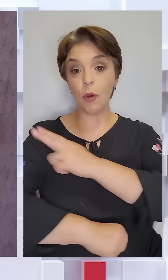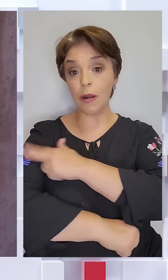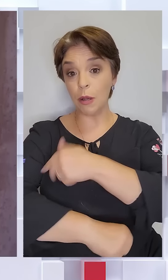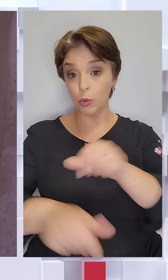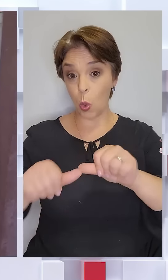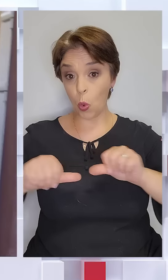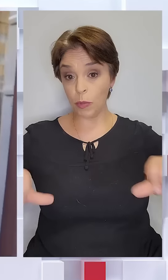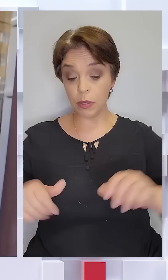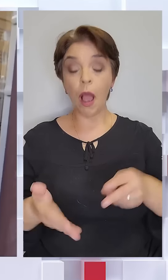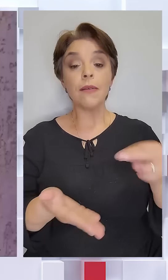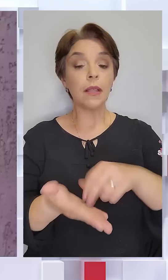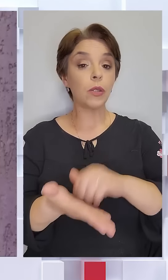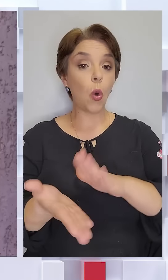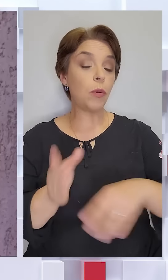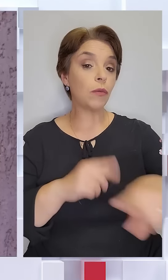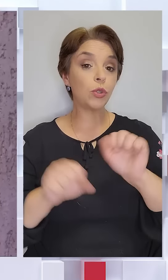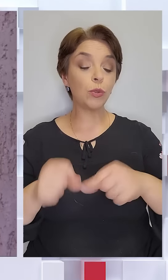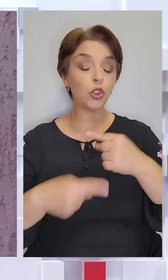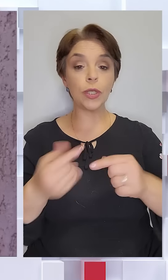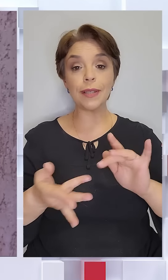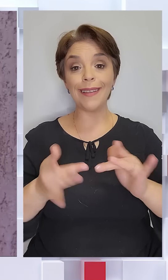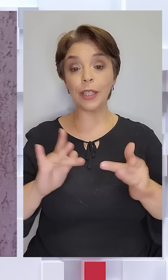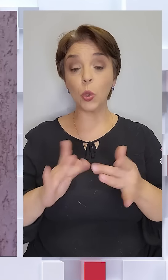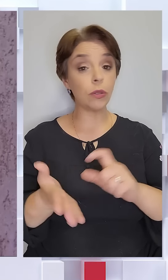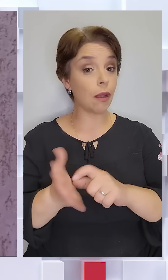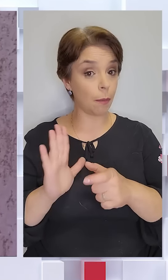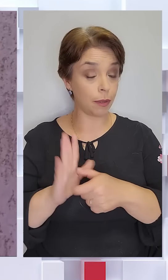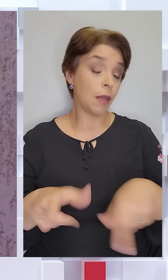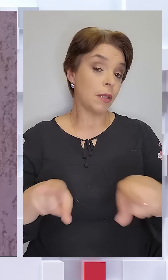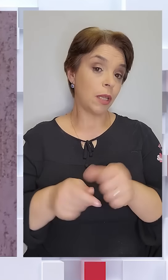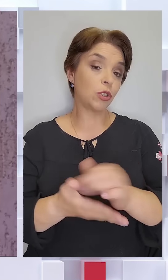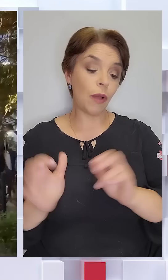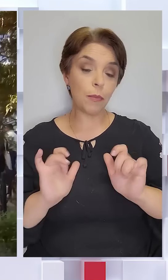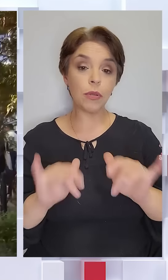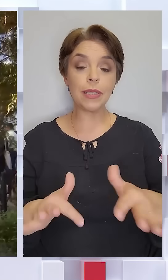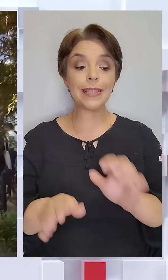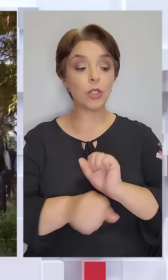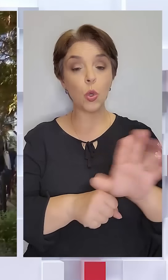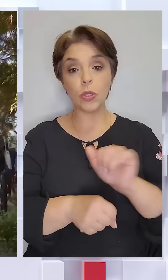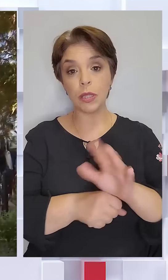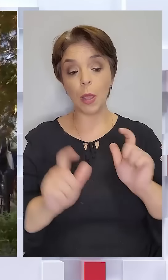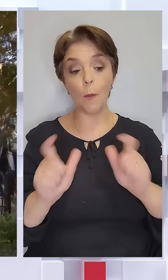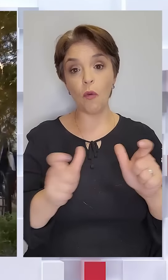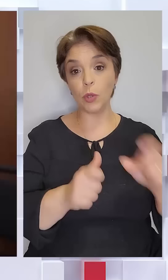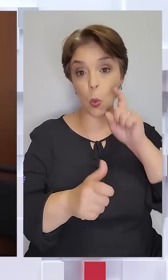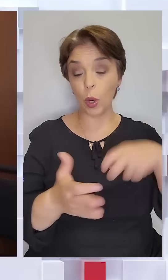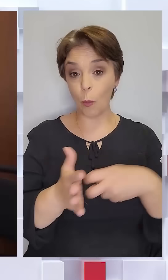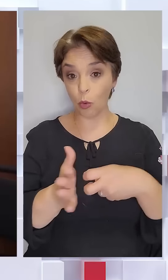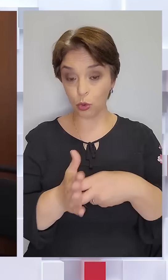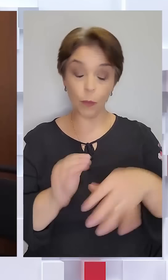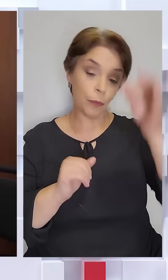військово-лікарську комісію, а стати на облік вони зможуть через електронний кабінет. Також триває процес із розсилання повісток